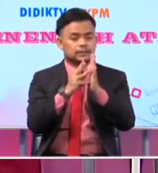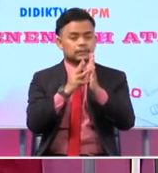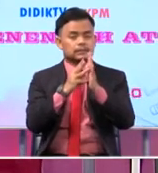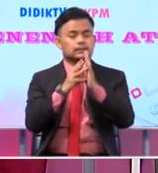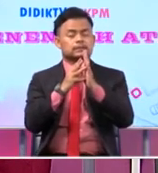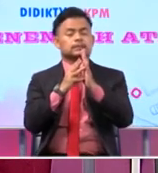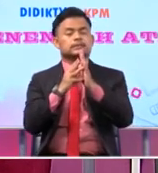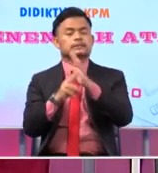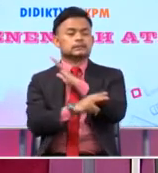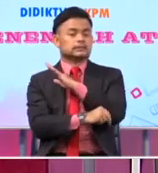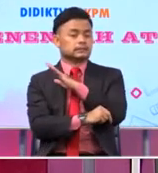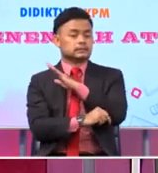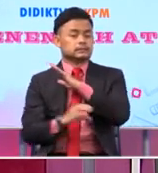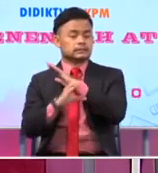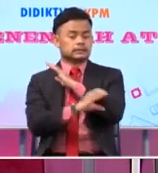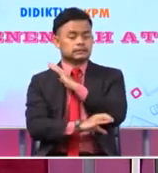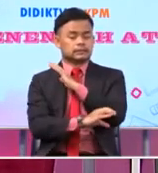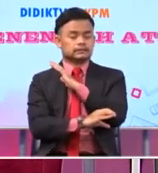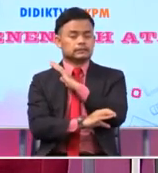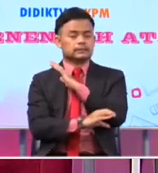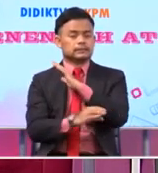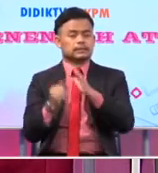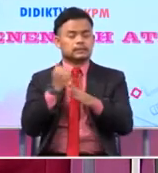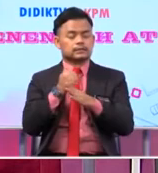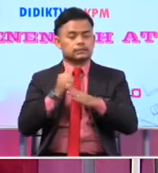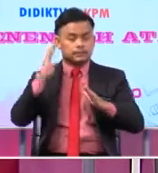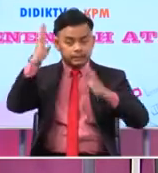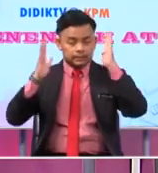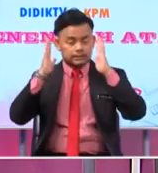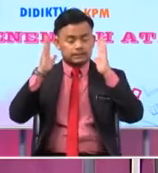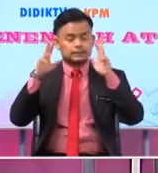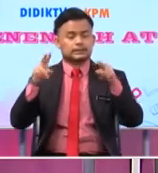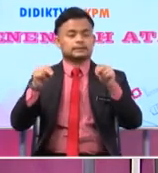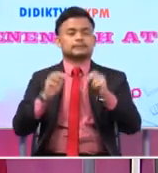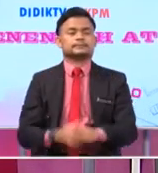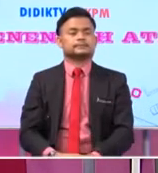mewakili Malaysia dalam pasukan nanti Begins to